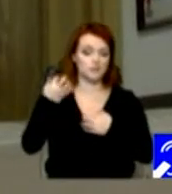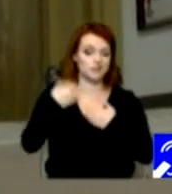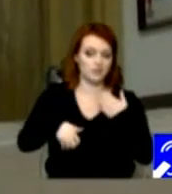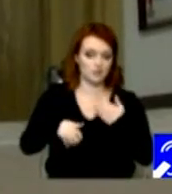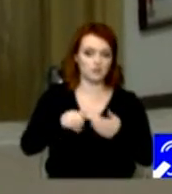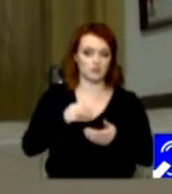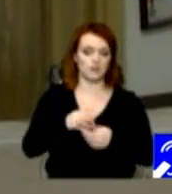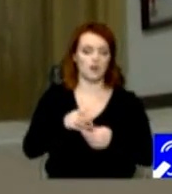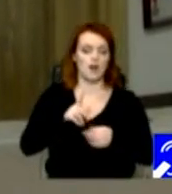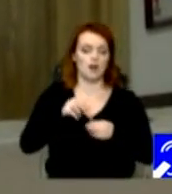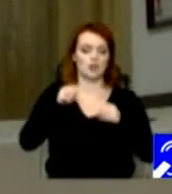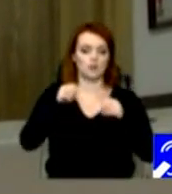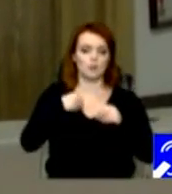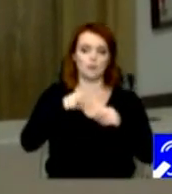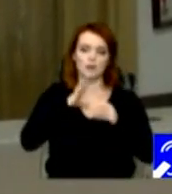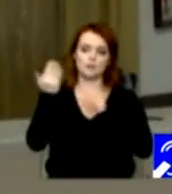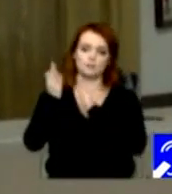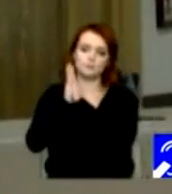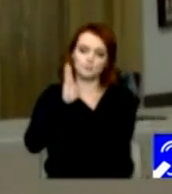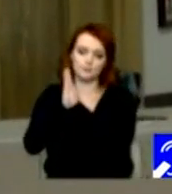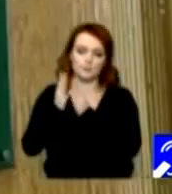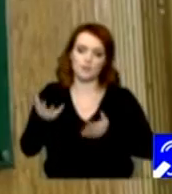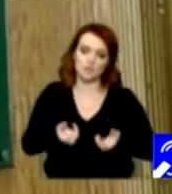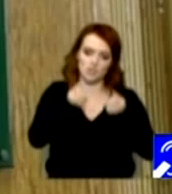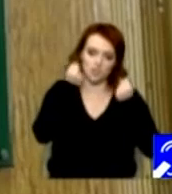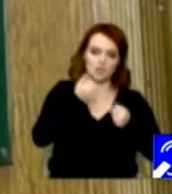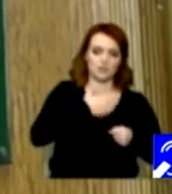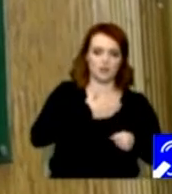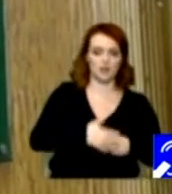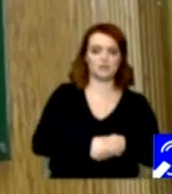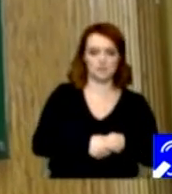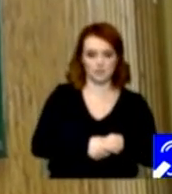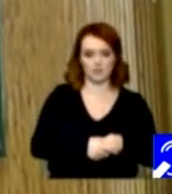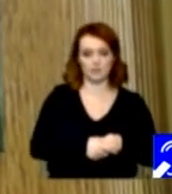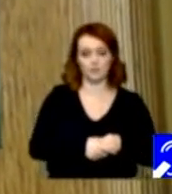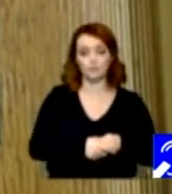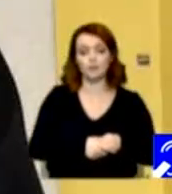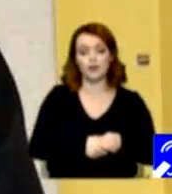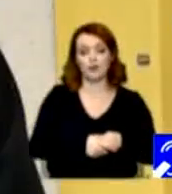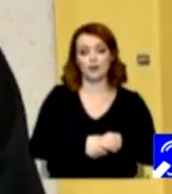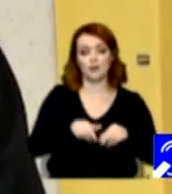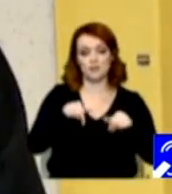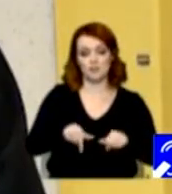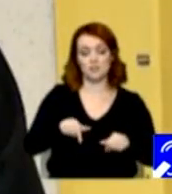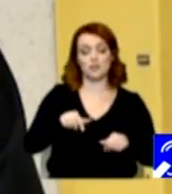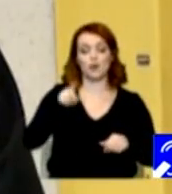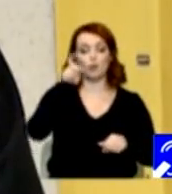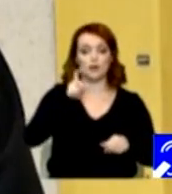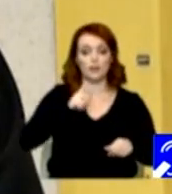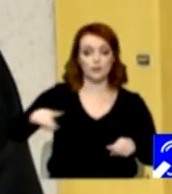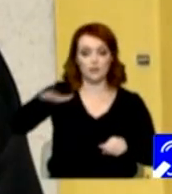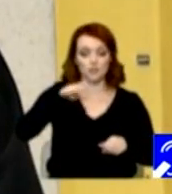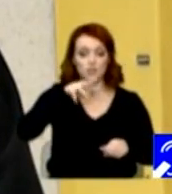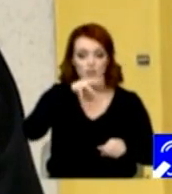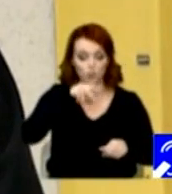entuziasm solicitării noastre de a sprijini catedra de filologie română și clasică piciorul nu îl